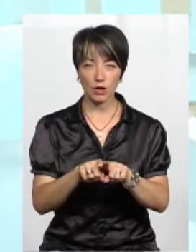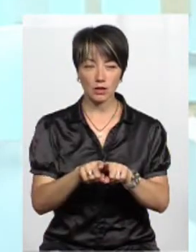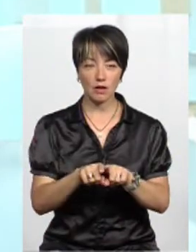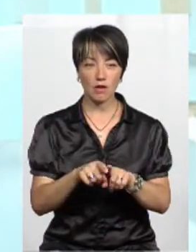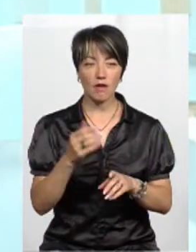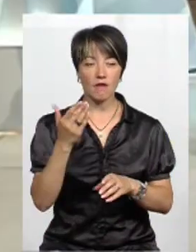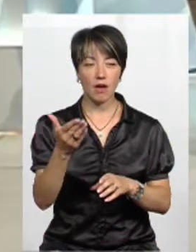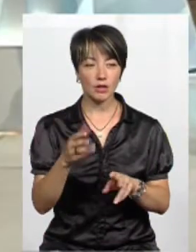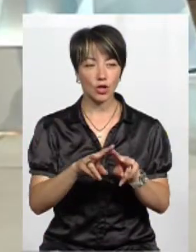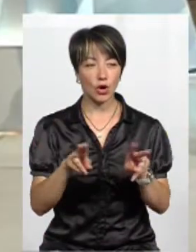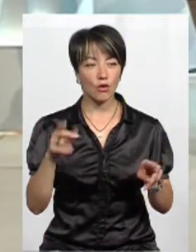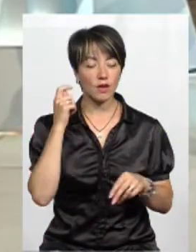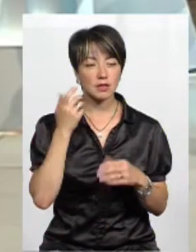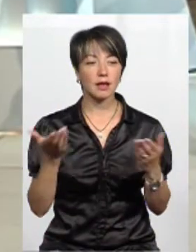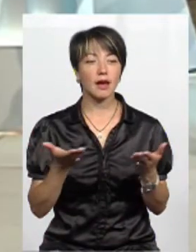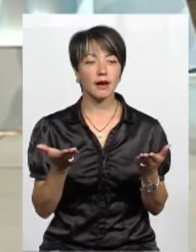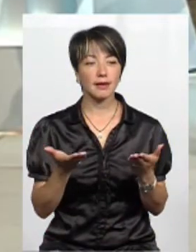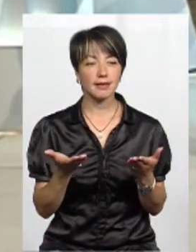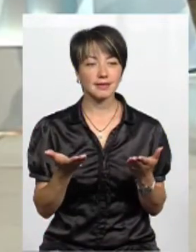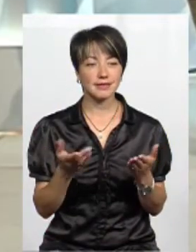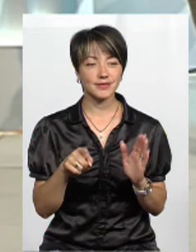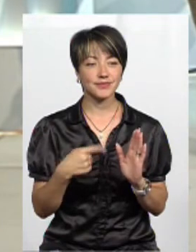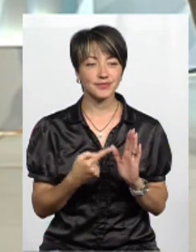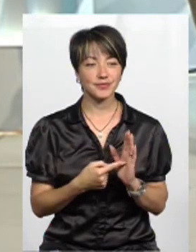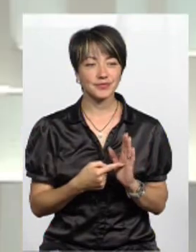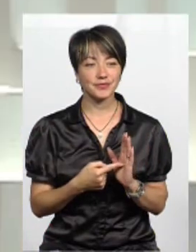практично ваш ровесник. Який?